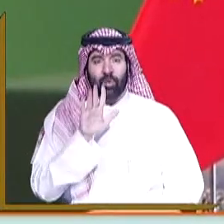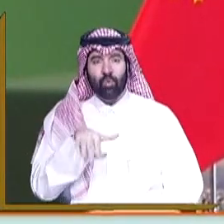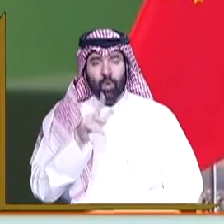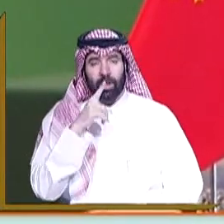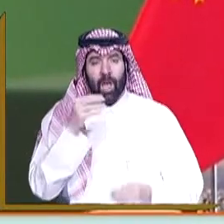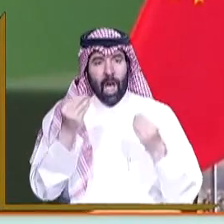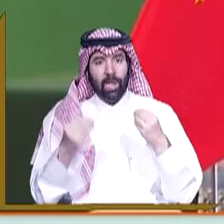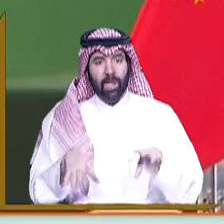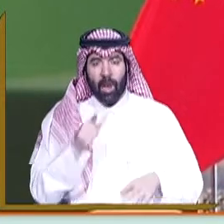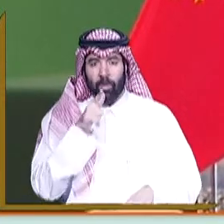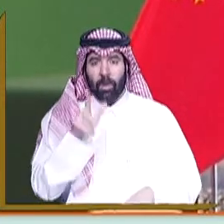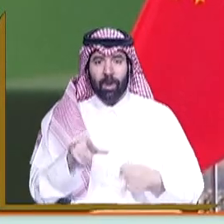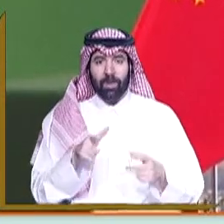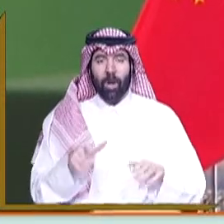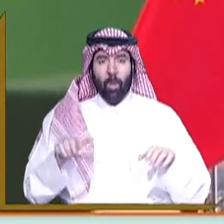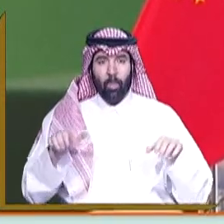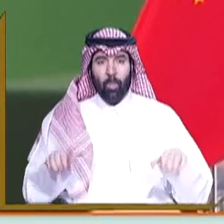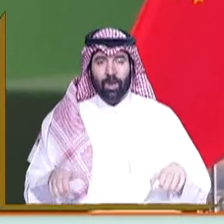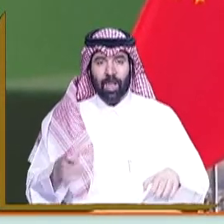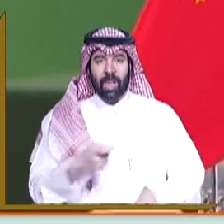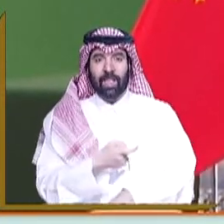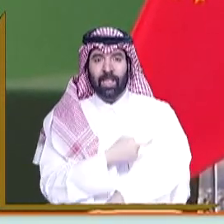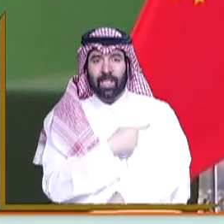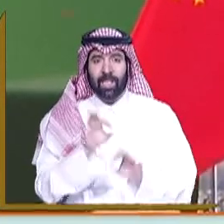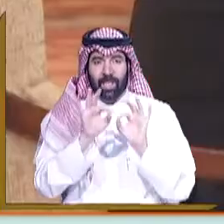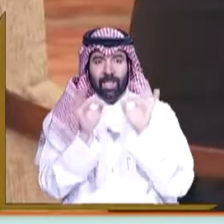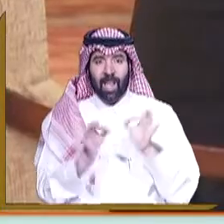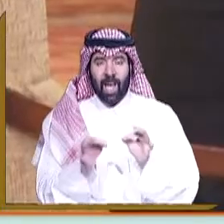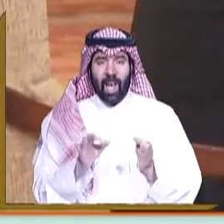وأمين ومدير عام الصحة العالمية